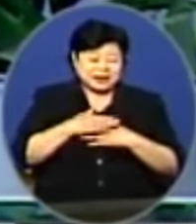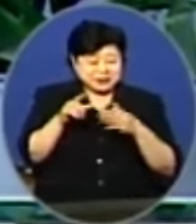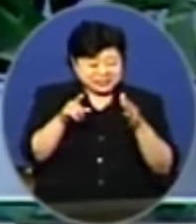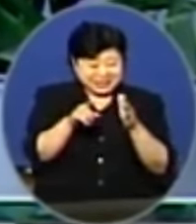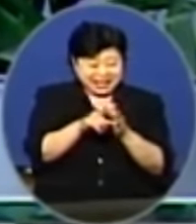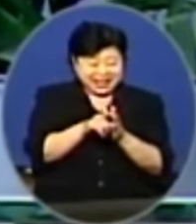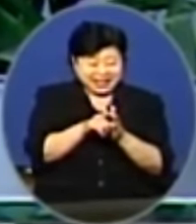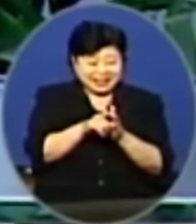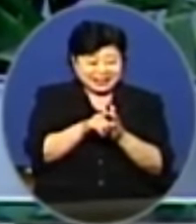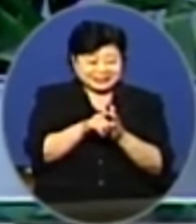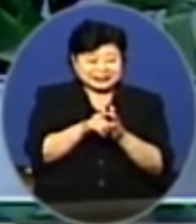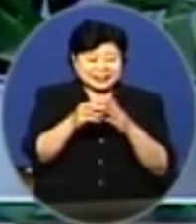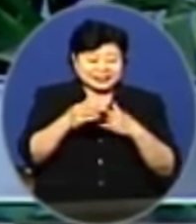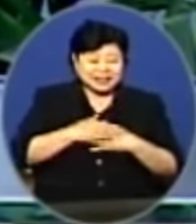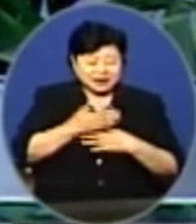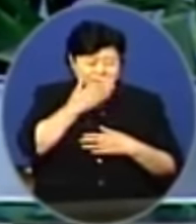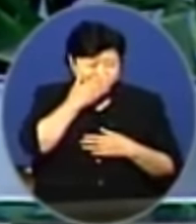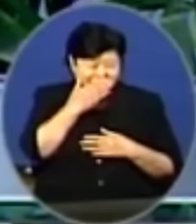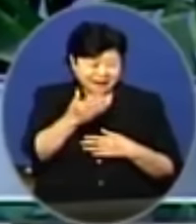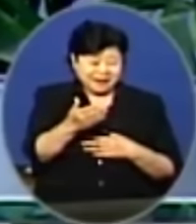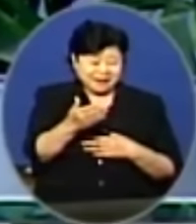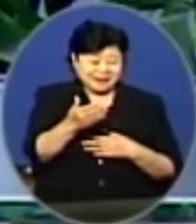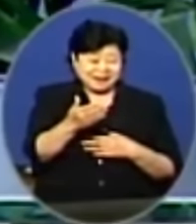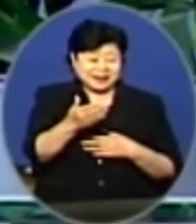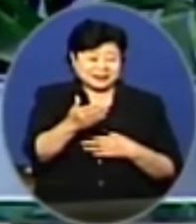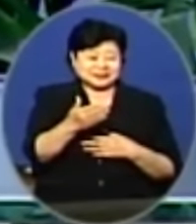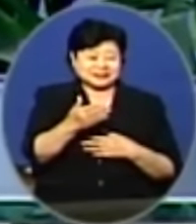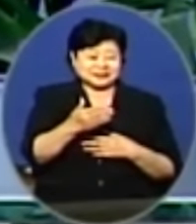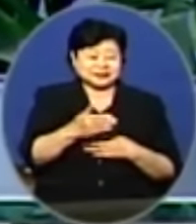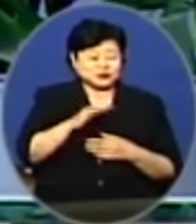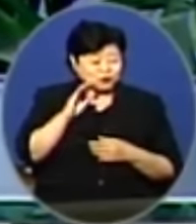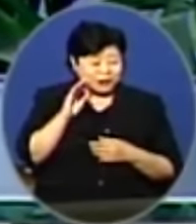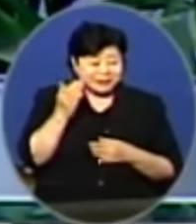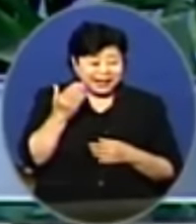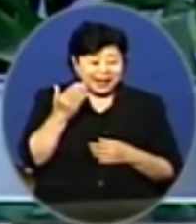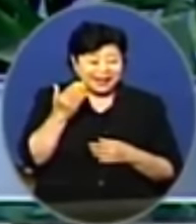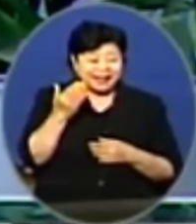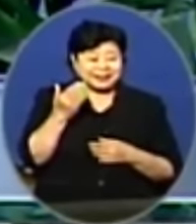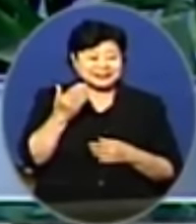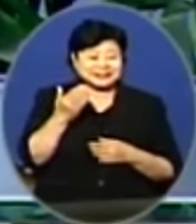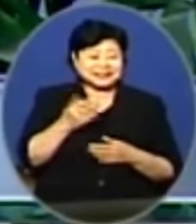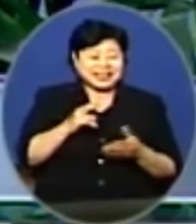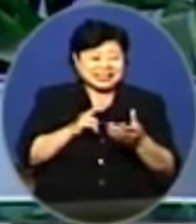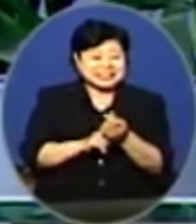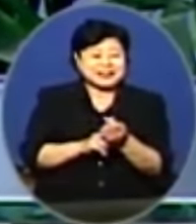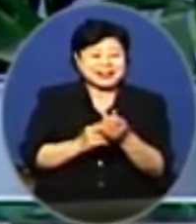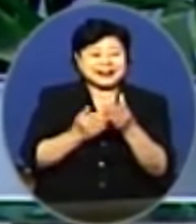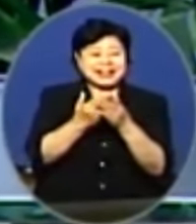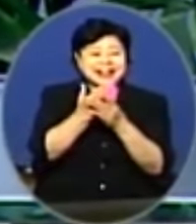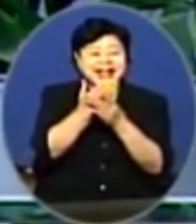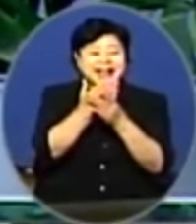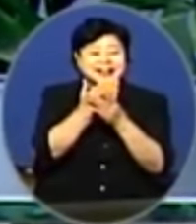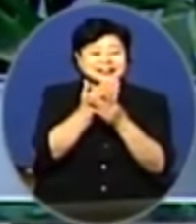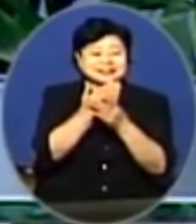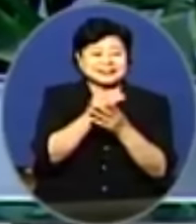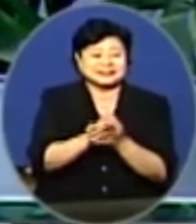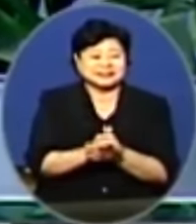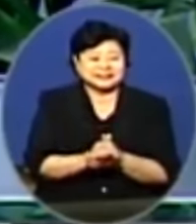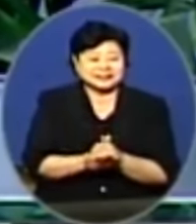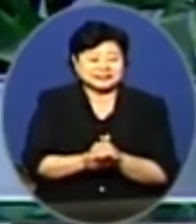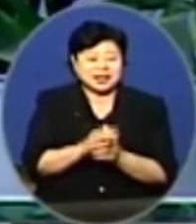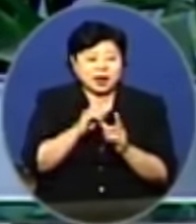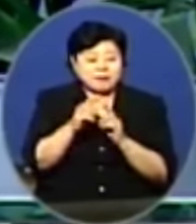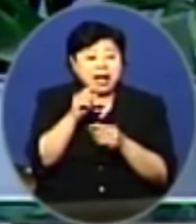믿는다, 나는 할 수 있다, 된다, 기적이 일어난다,